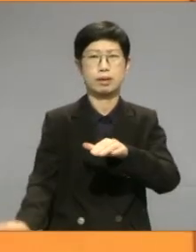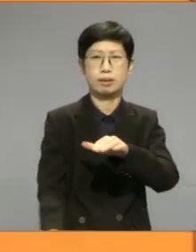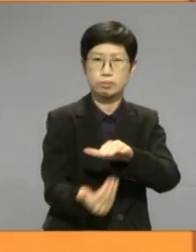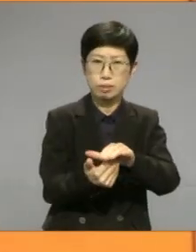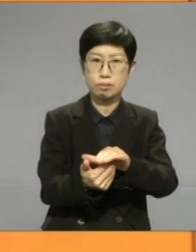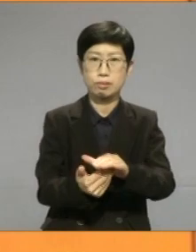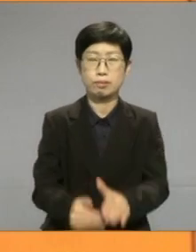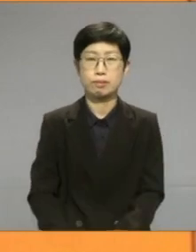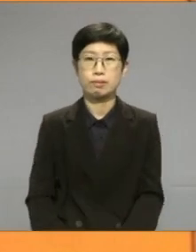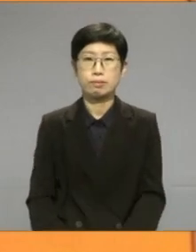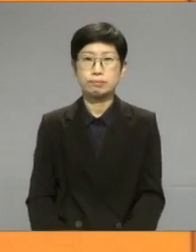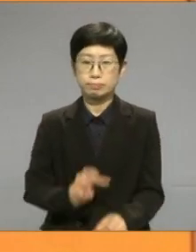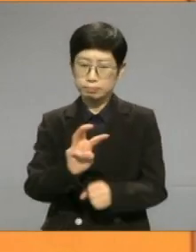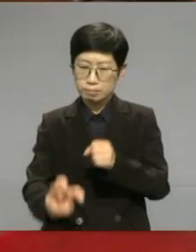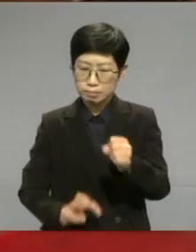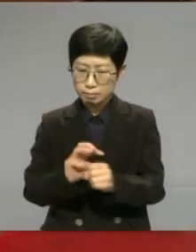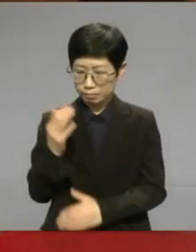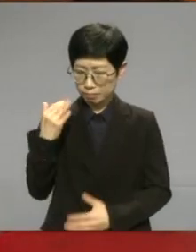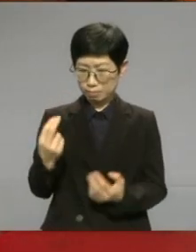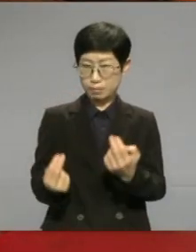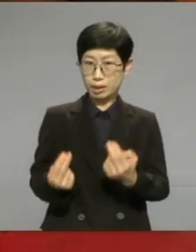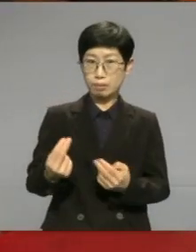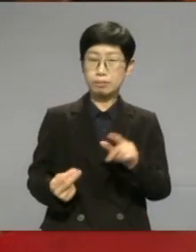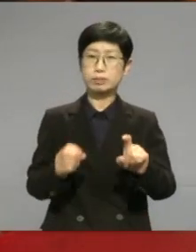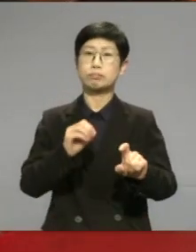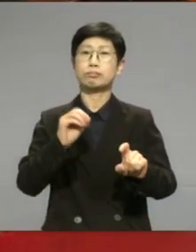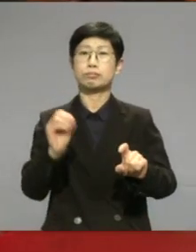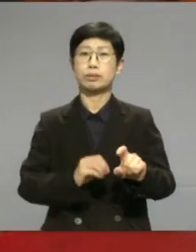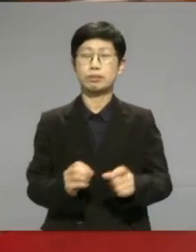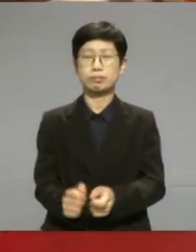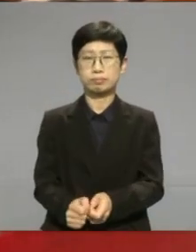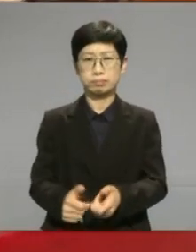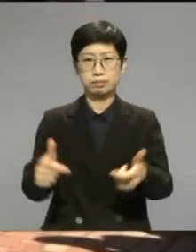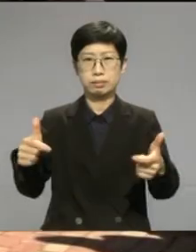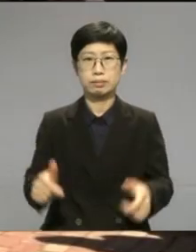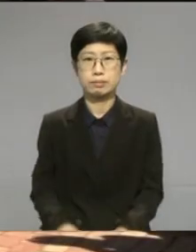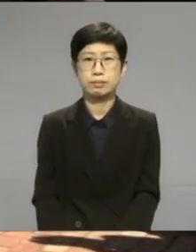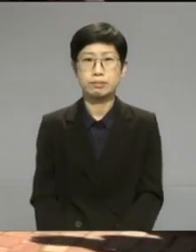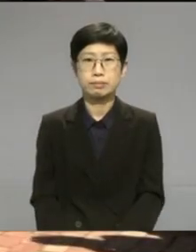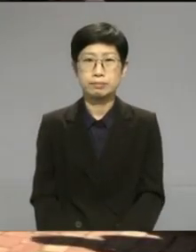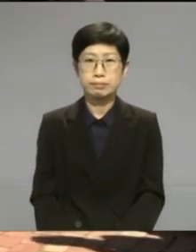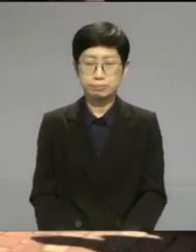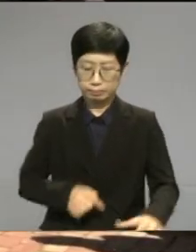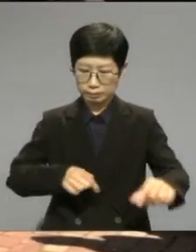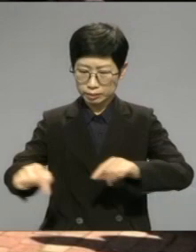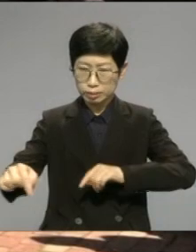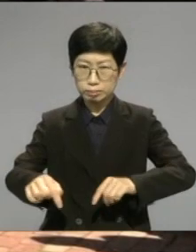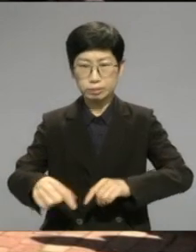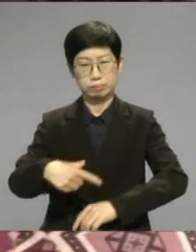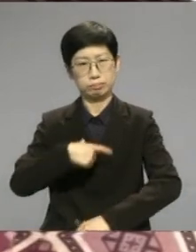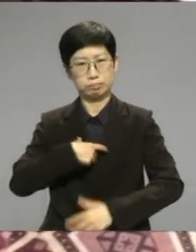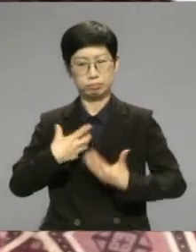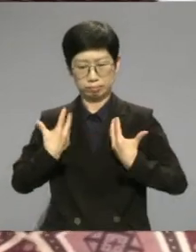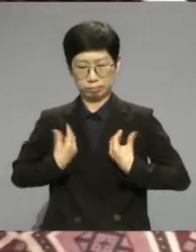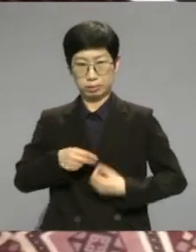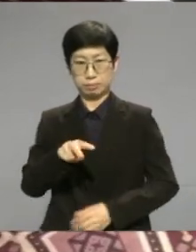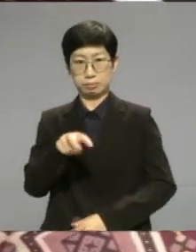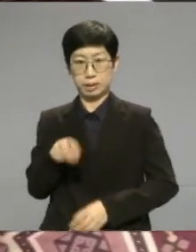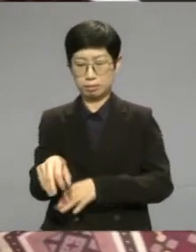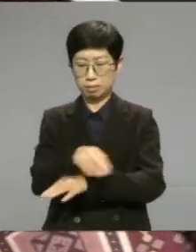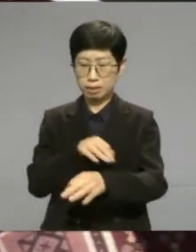수준입니다. 30년 전과 비교해도 10% 가까이 높아졌습니다. 정치에 대한 환멸과 경제적